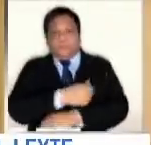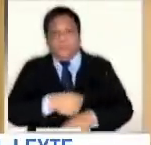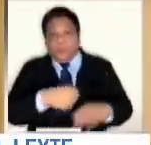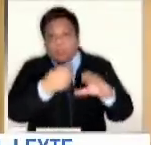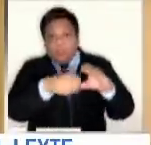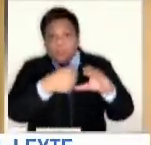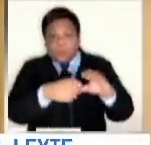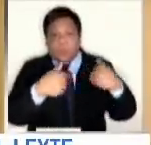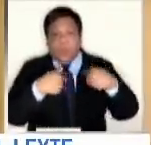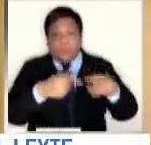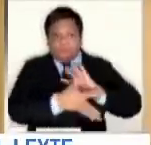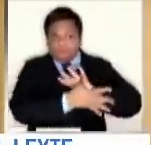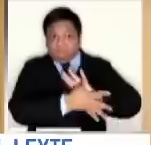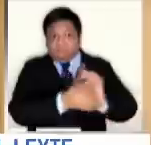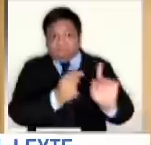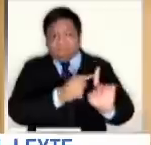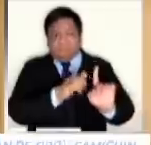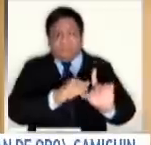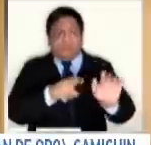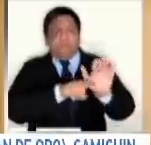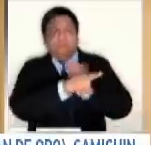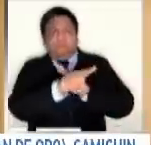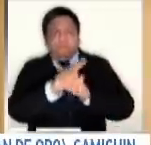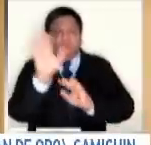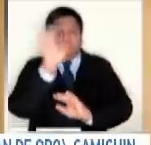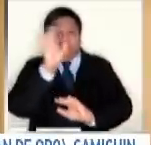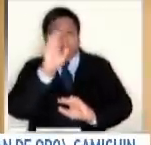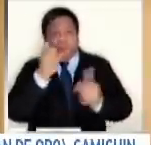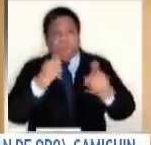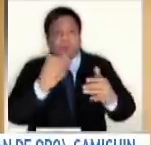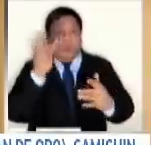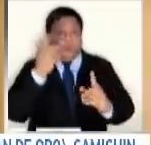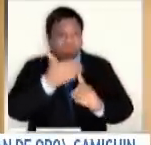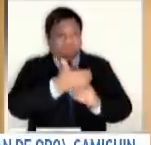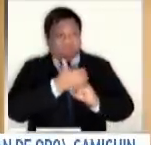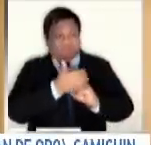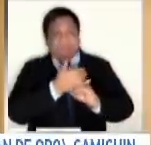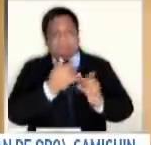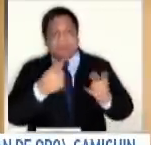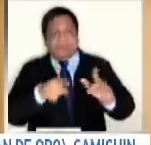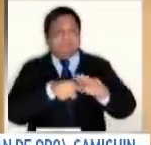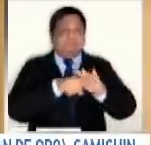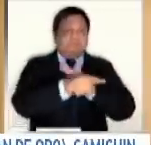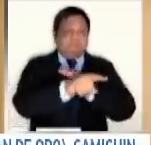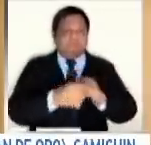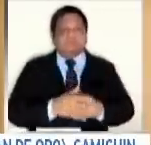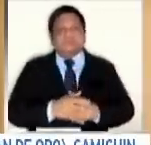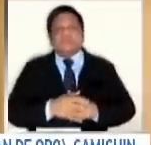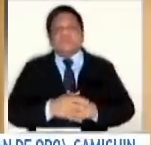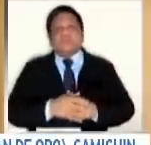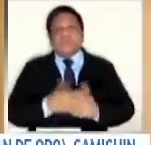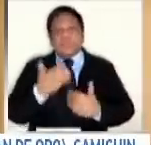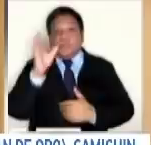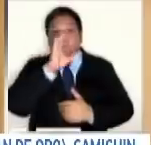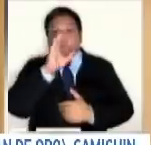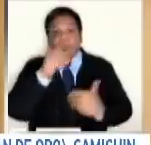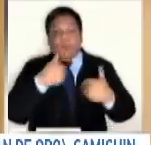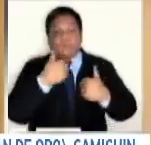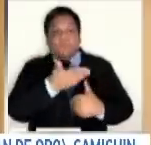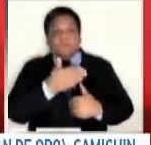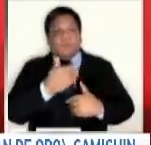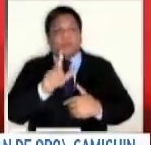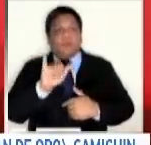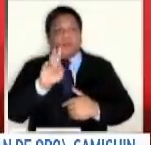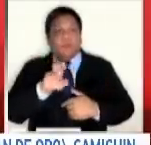ang pinagahanap matapos tumakas sa isang isolation facility. At mula sa Cebu, may live report ang host ng GMA Regional